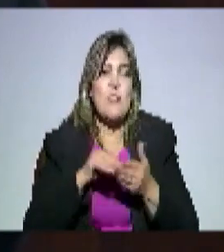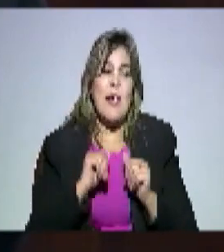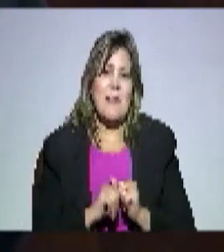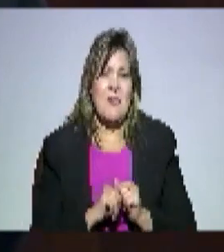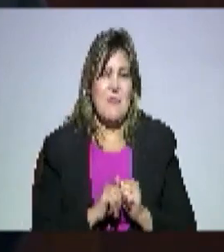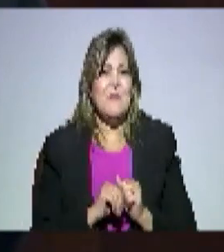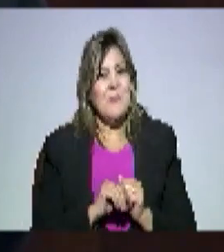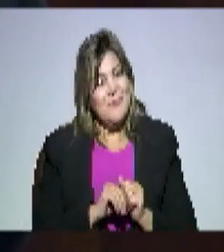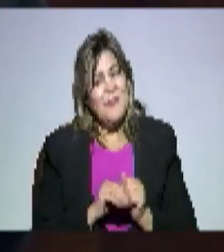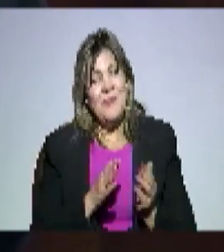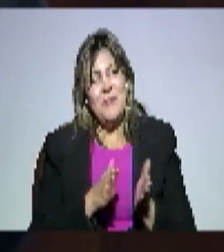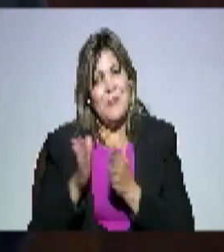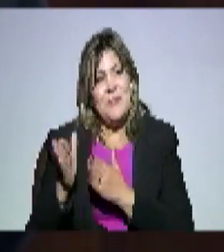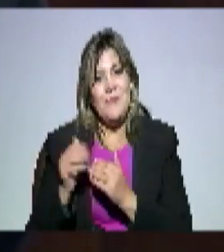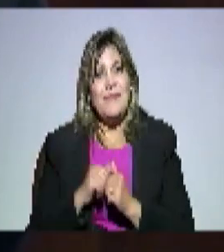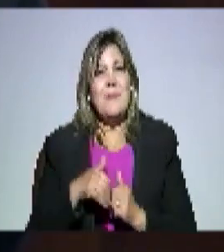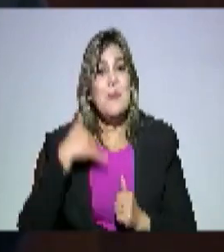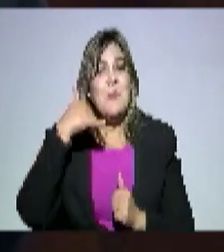اتصال